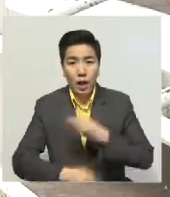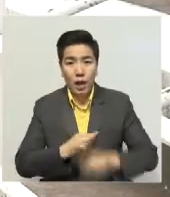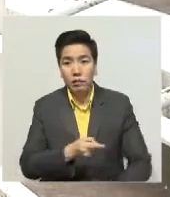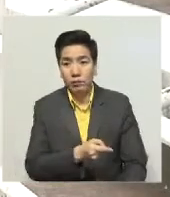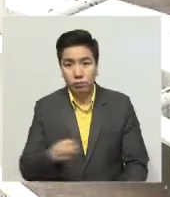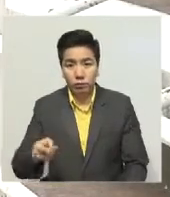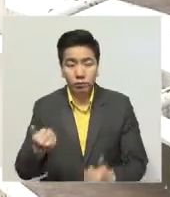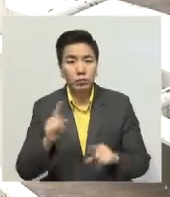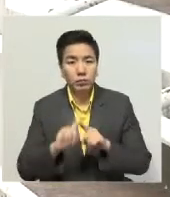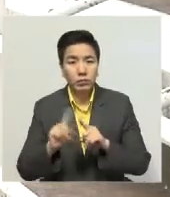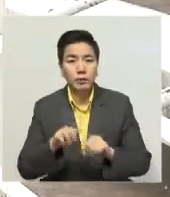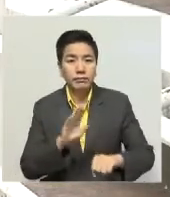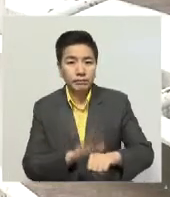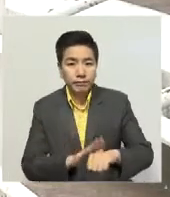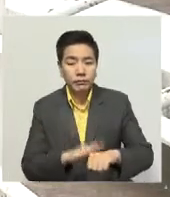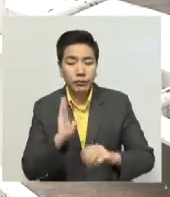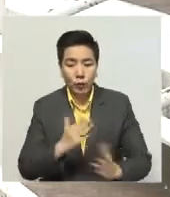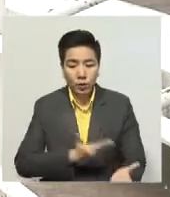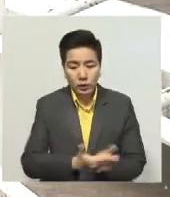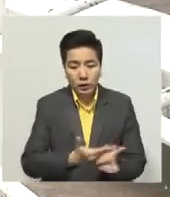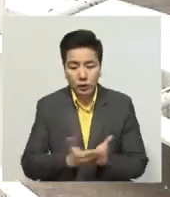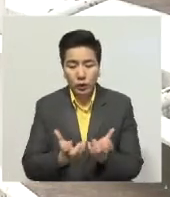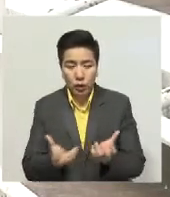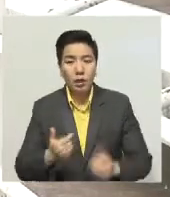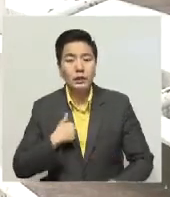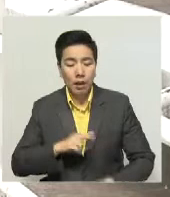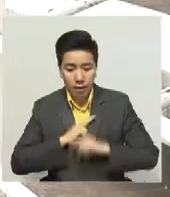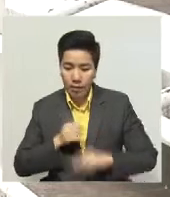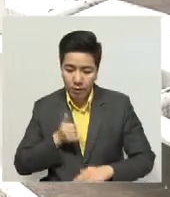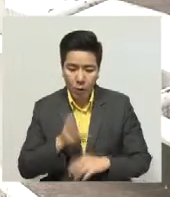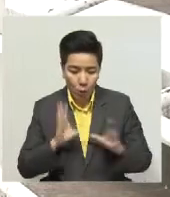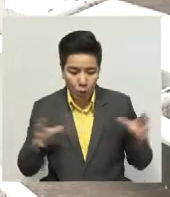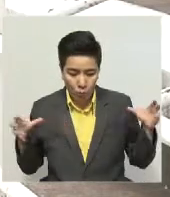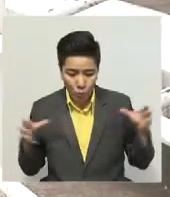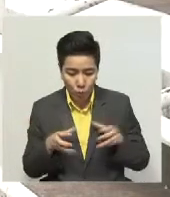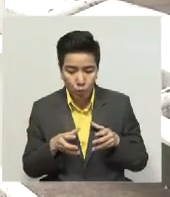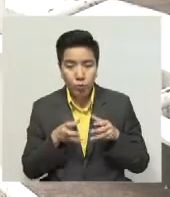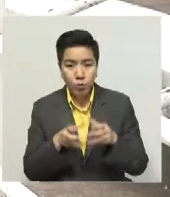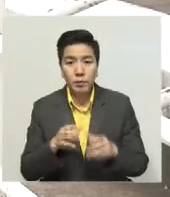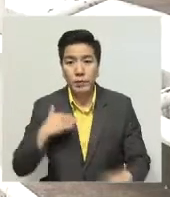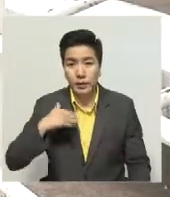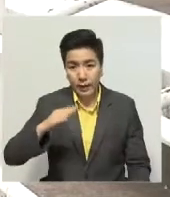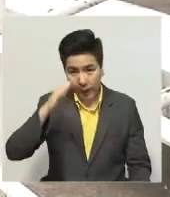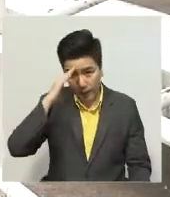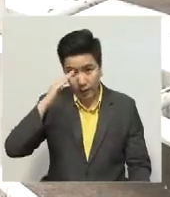แล้วก็ผู้ที่มาซื้อของด้วยตัวเองนะครับโดยมีการสนที่กำลังนะครับจากทหาร